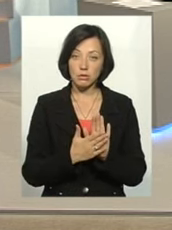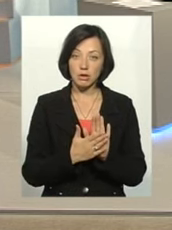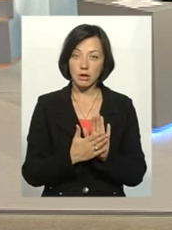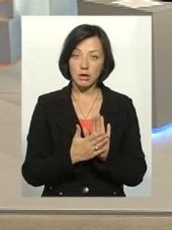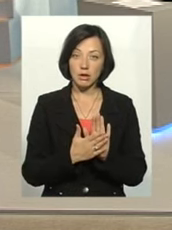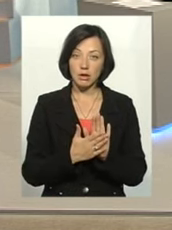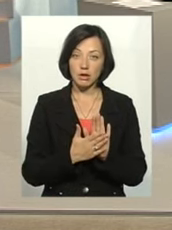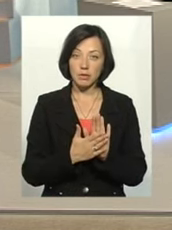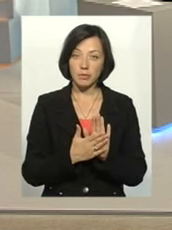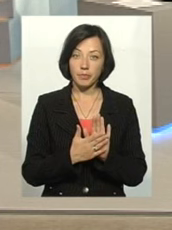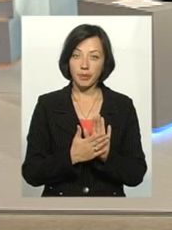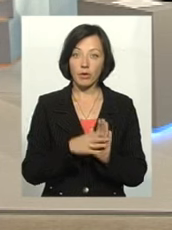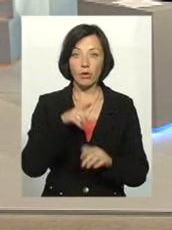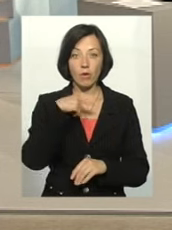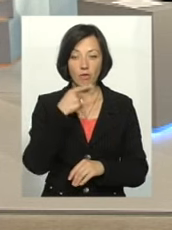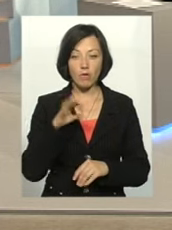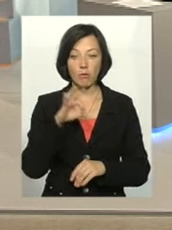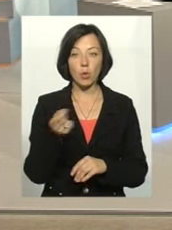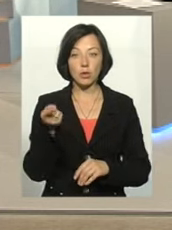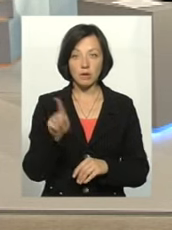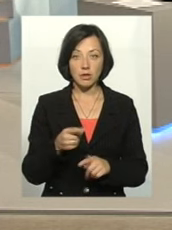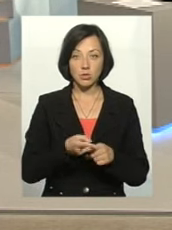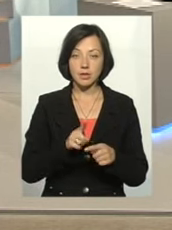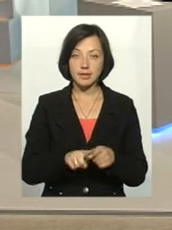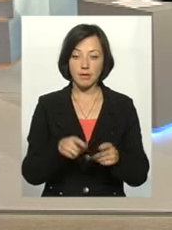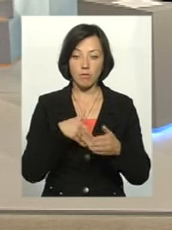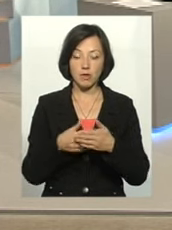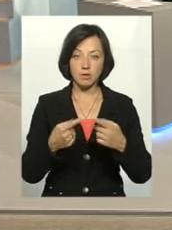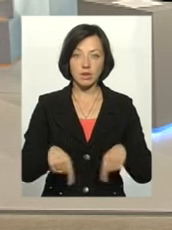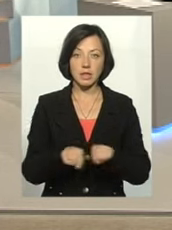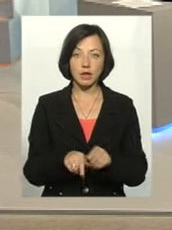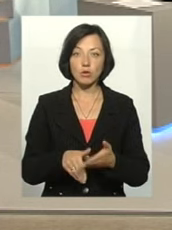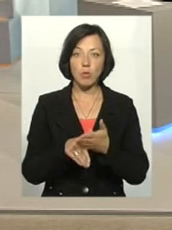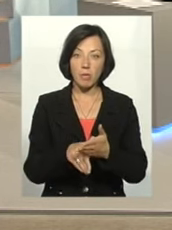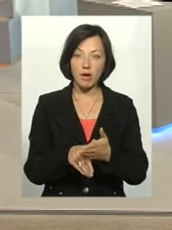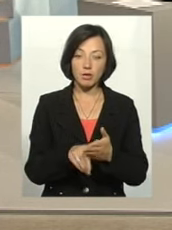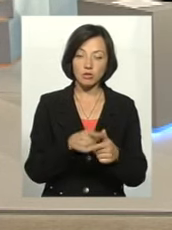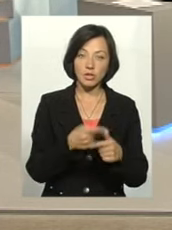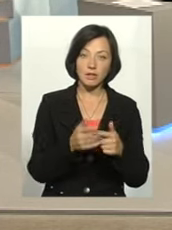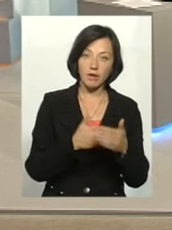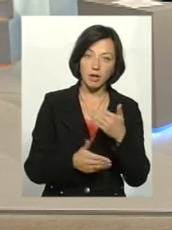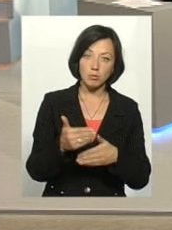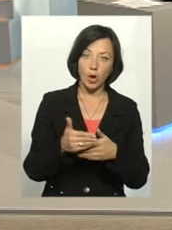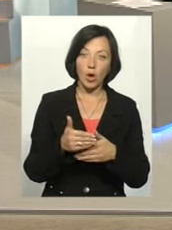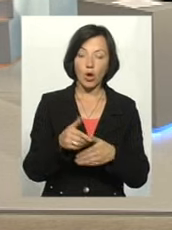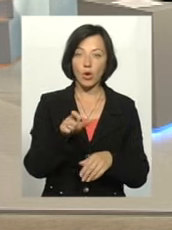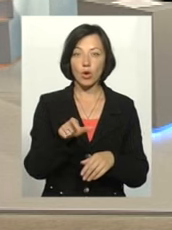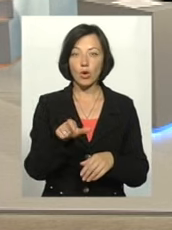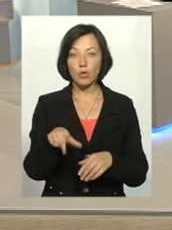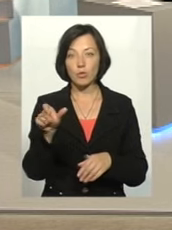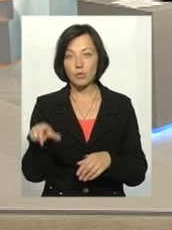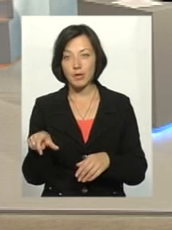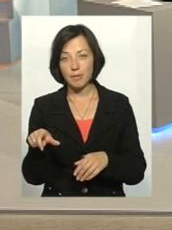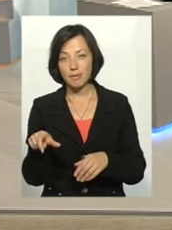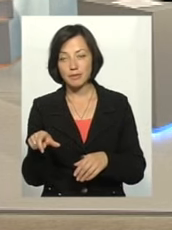би говорив про те, що ця громадська організація допомагає чи то інвалідам, чи то людям з обмеженими особливими